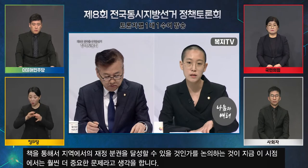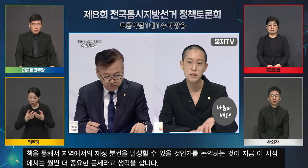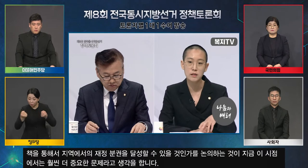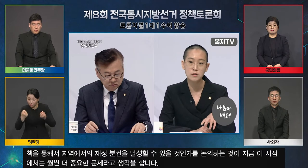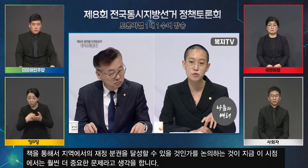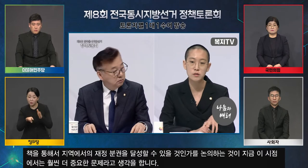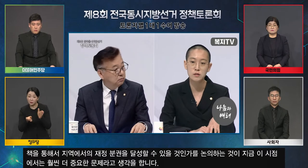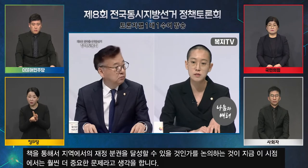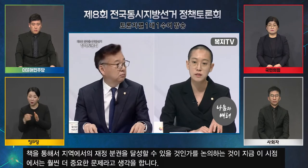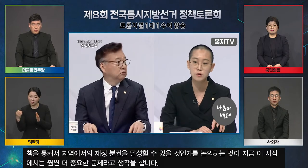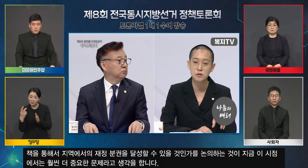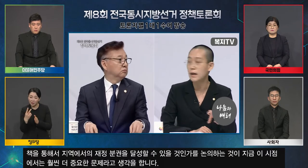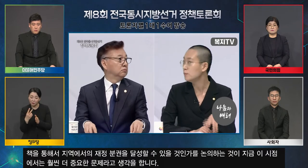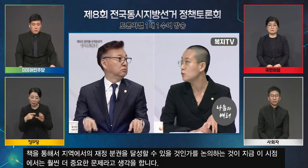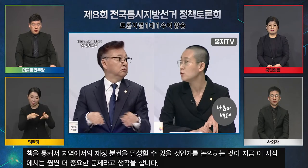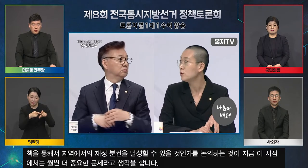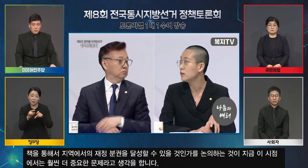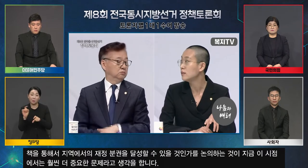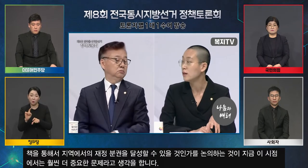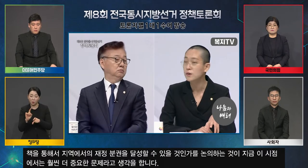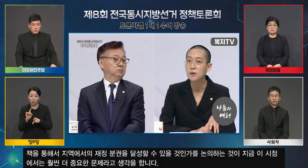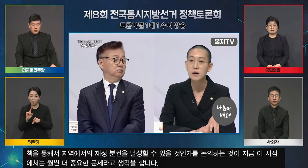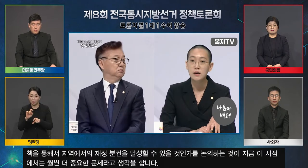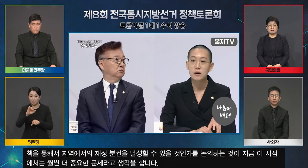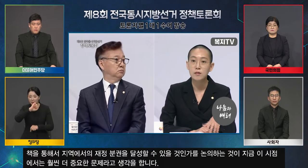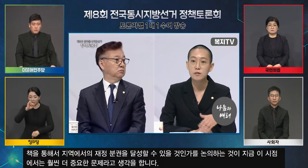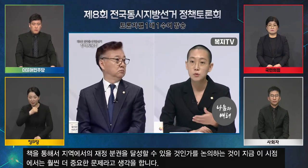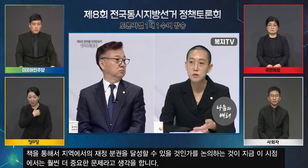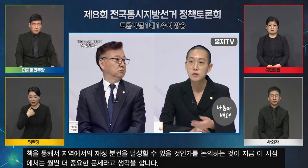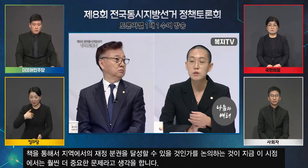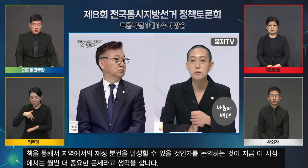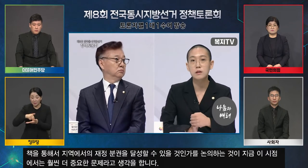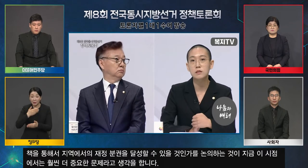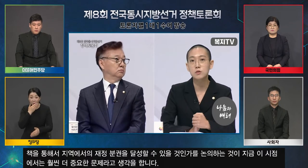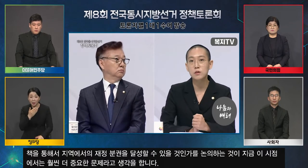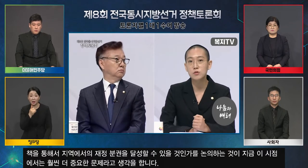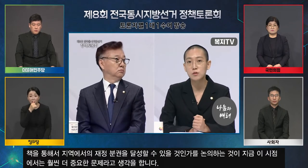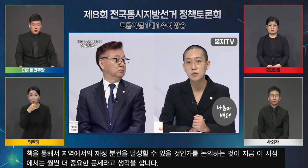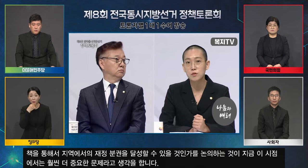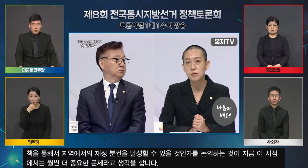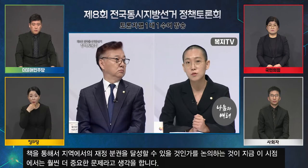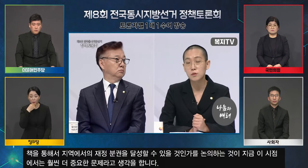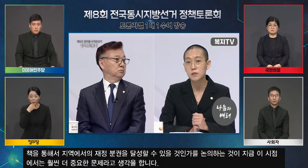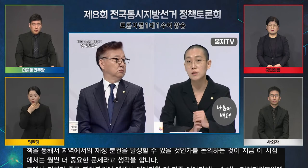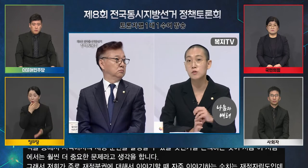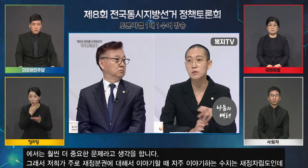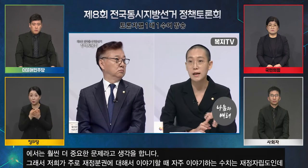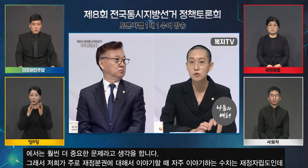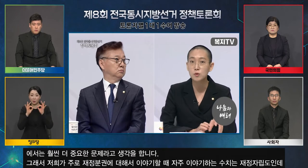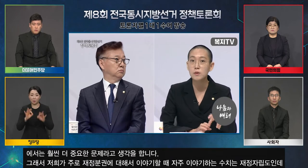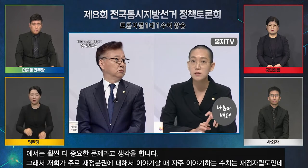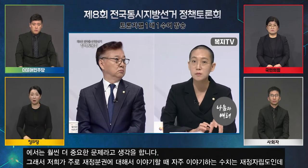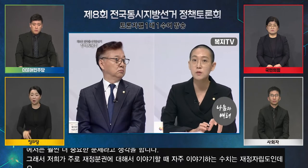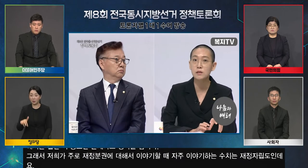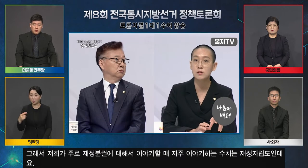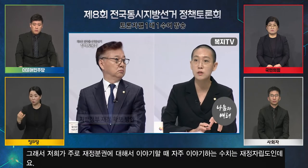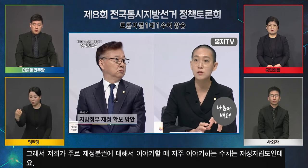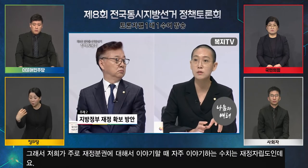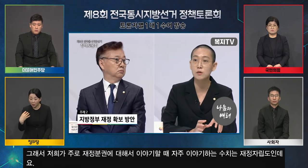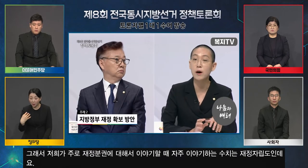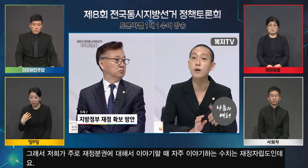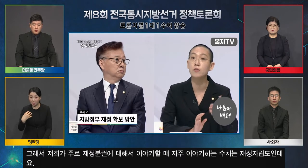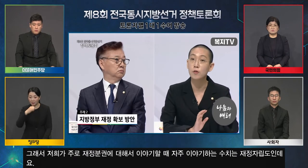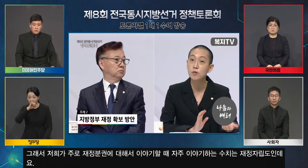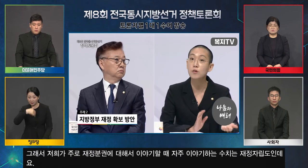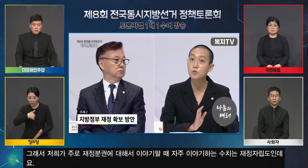자주 이야기하는 수치는 재정자립도인데요. 조은희 의원님 아까 지적해주셨던 것처럼 재정자주도의 측면에서